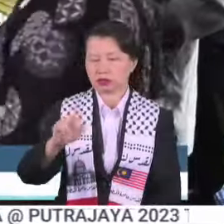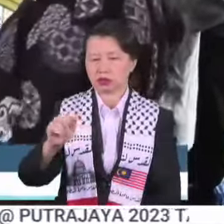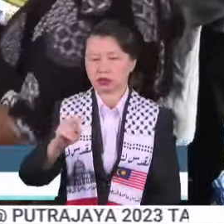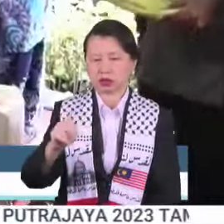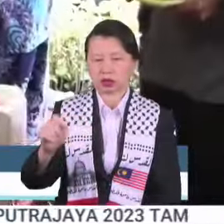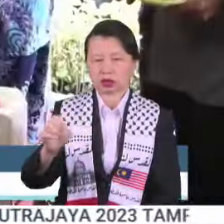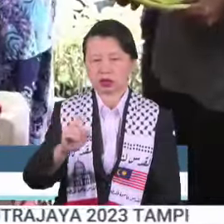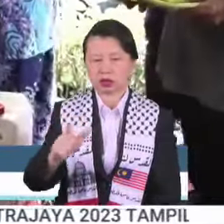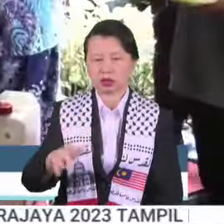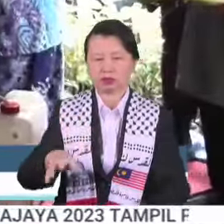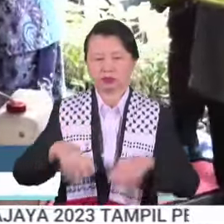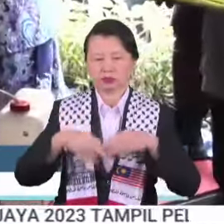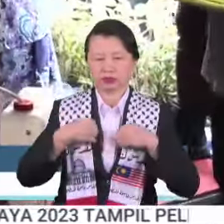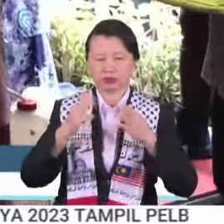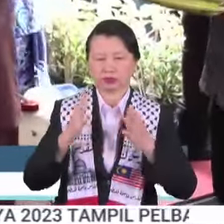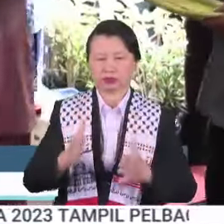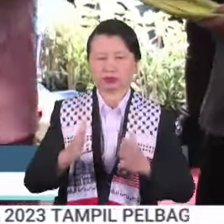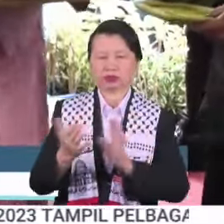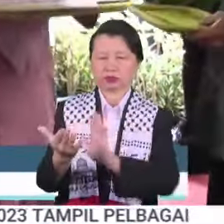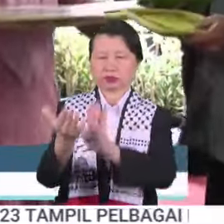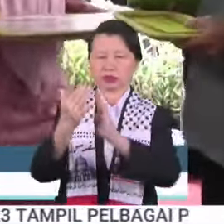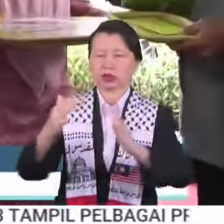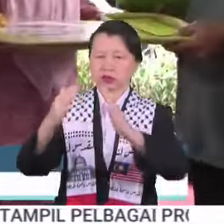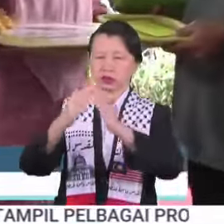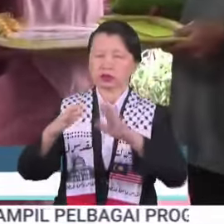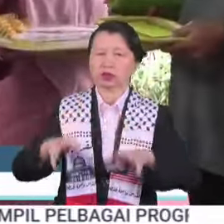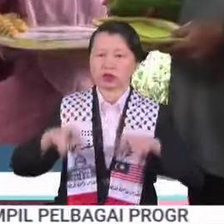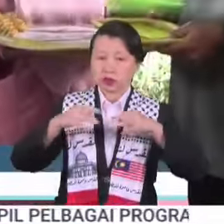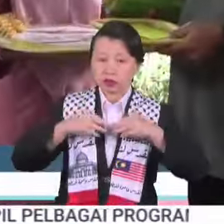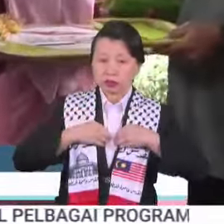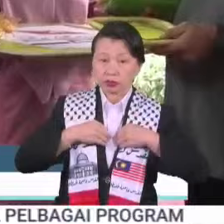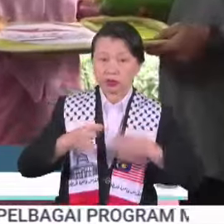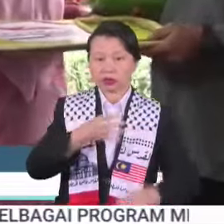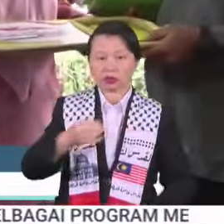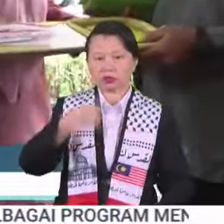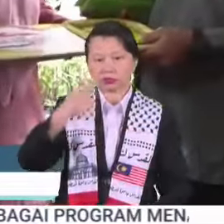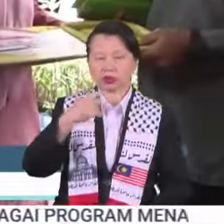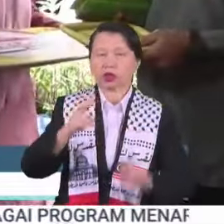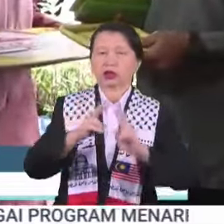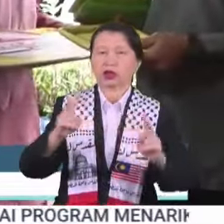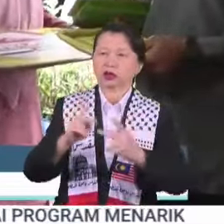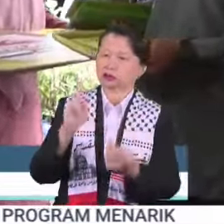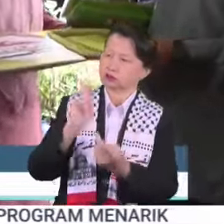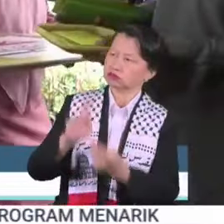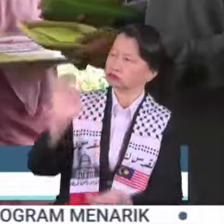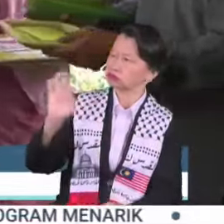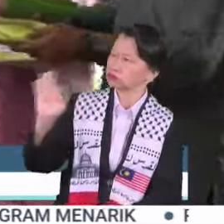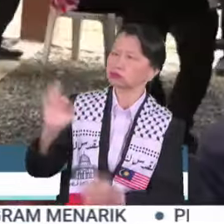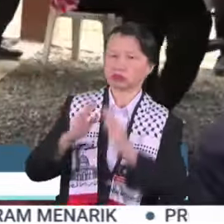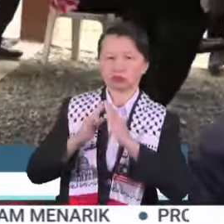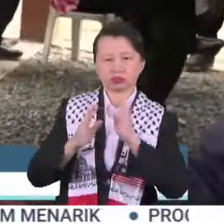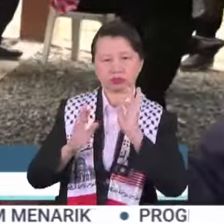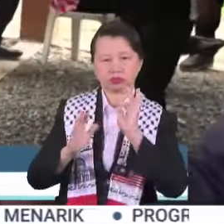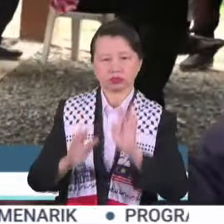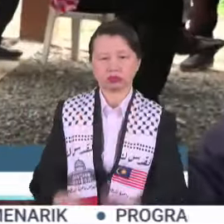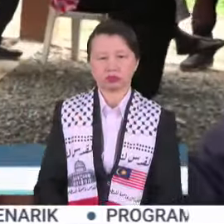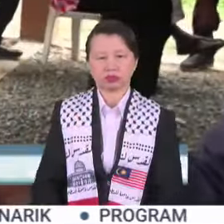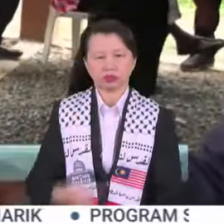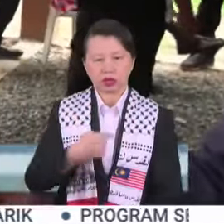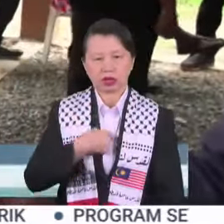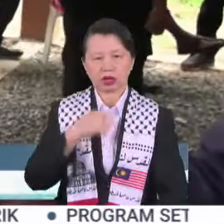penerima menjunjung Kurnia terhadap rumah yang diterima dan menyifatkan ia sangat sempurna Saya nak